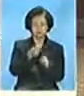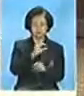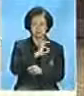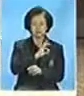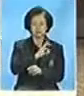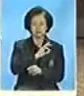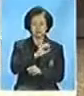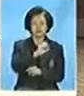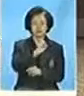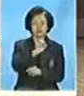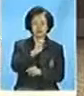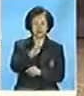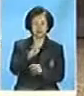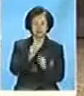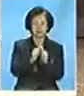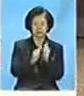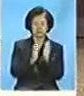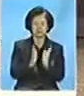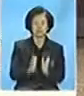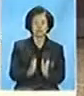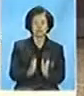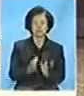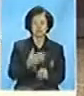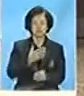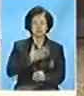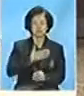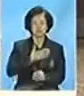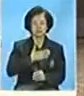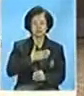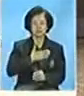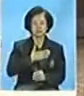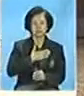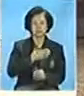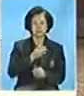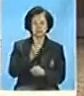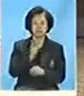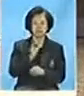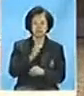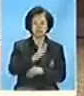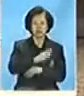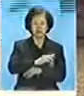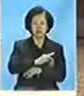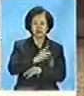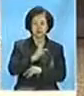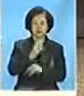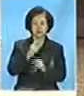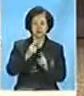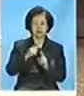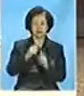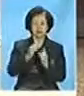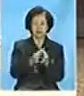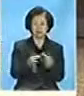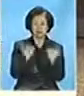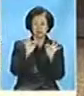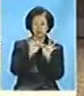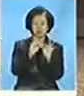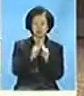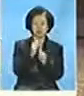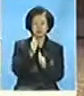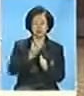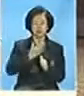ทุกท่านนะครับผมวันนี้เป็นวันที่มีความสำคัญที่สุดวันหนึ่งในชีวิตของ